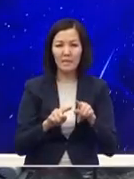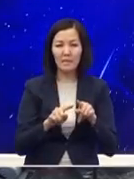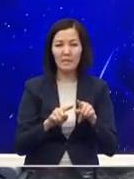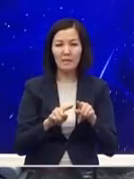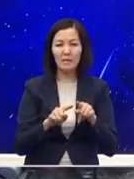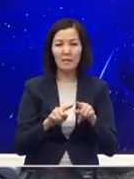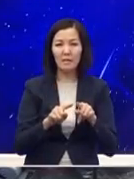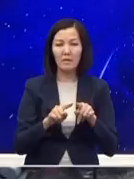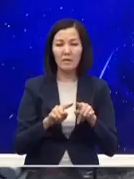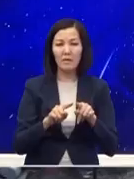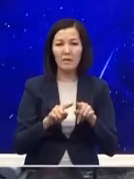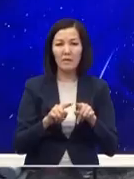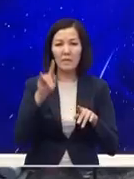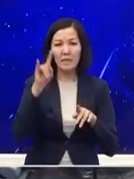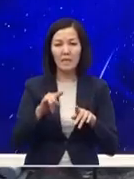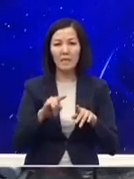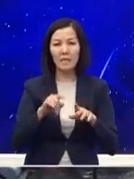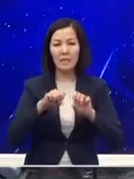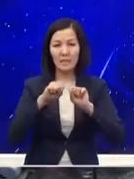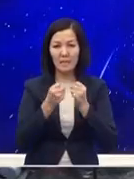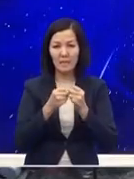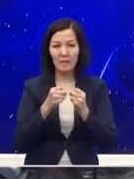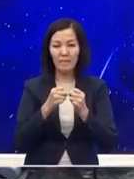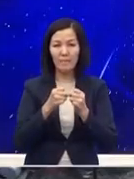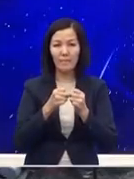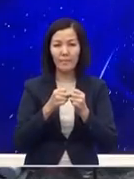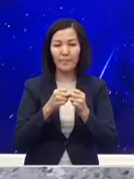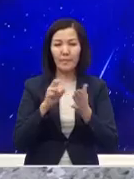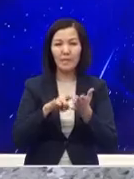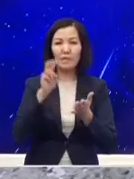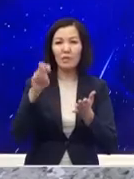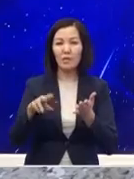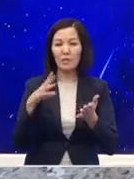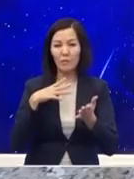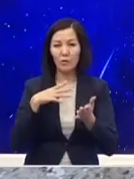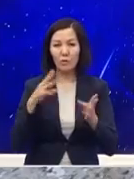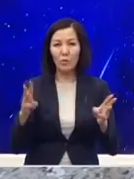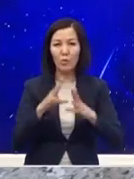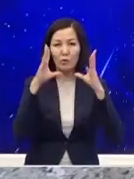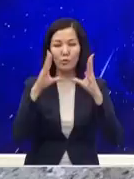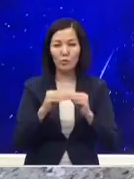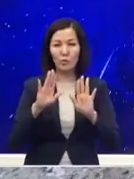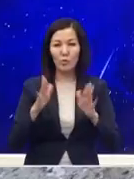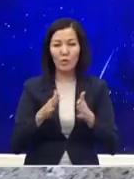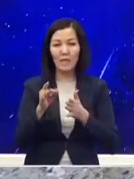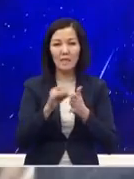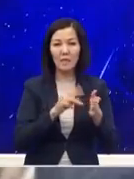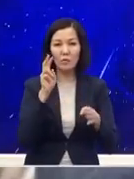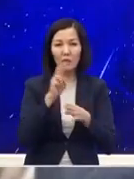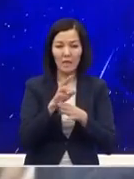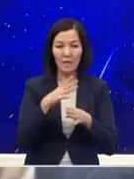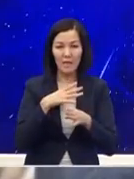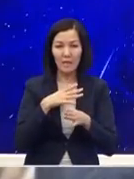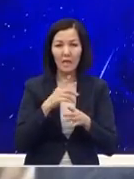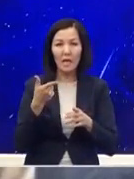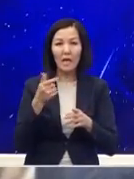козгап орундарынан терезени чыгып, мына тустагы терезеден чыктык. Сол күнү өрт сөндүрүүчүлөр окуя орнуна дер кезинде жеткен.